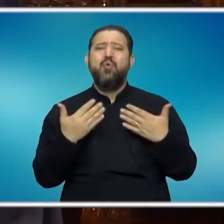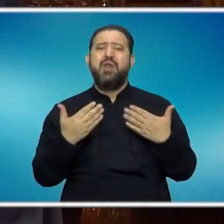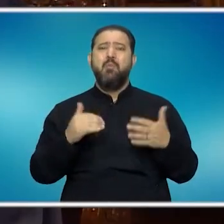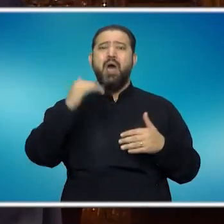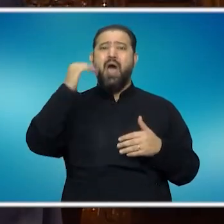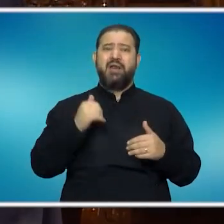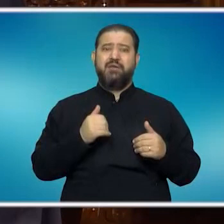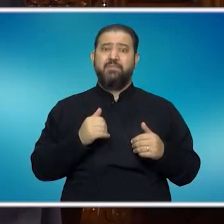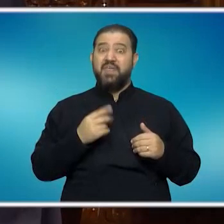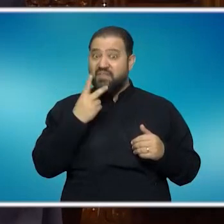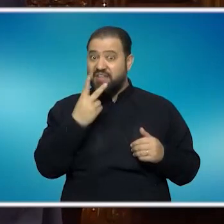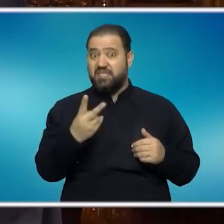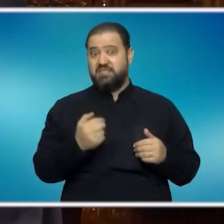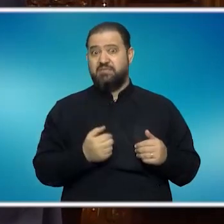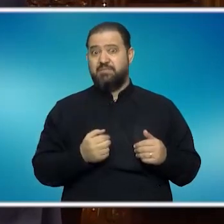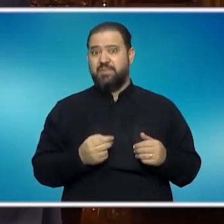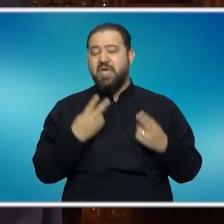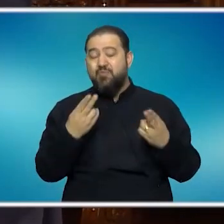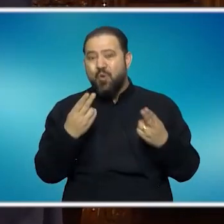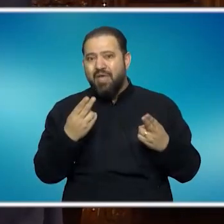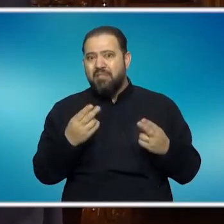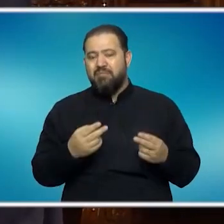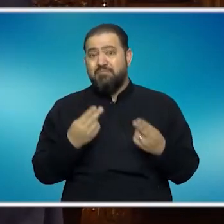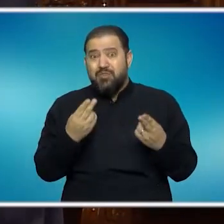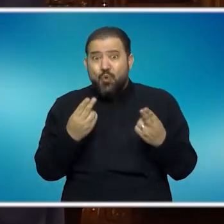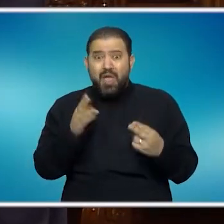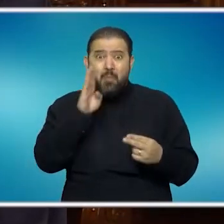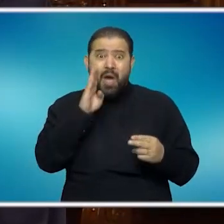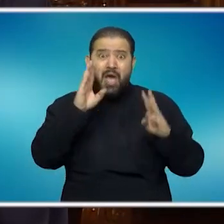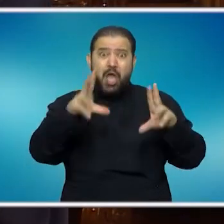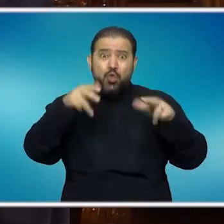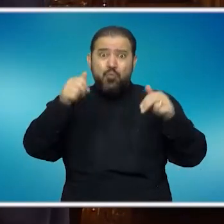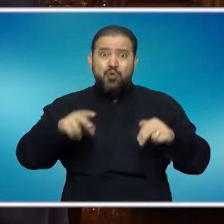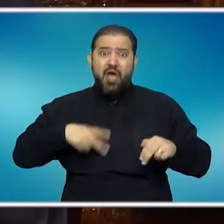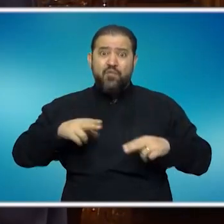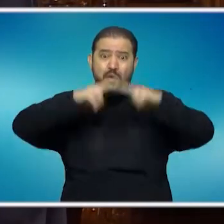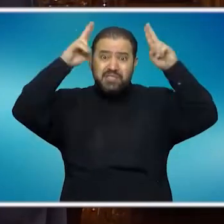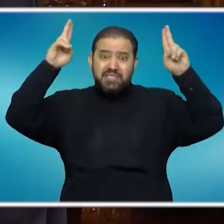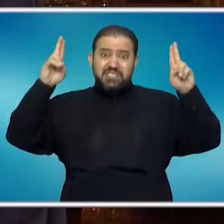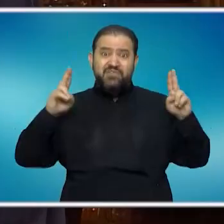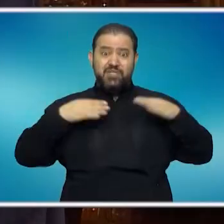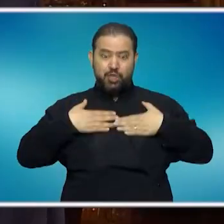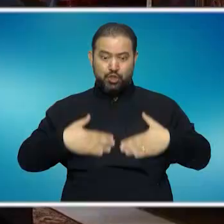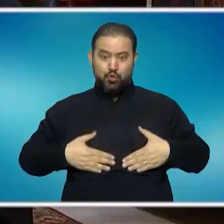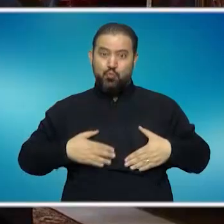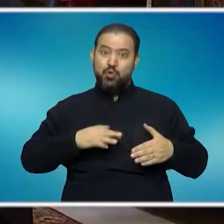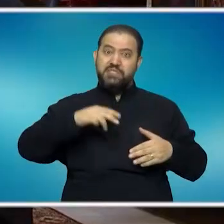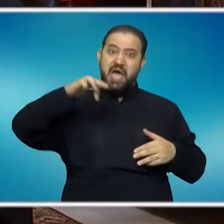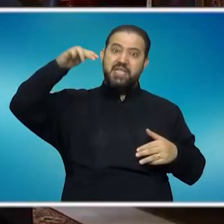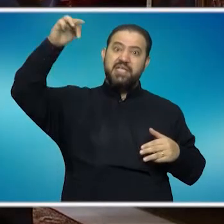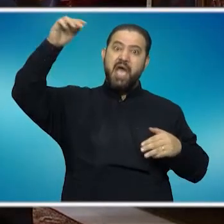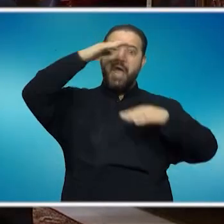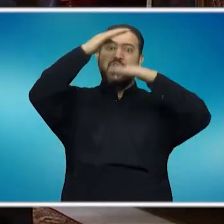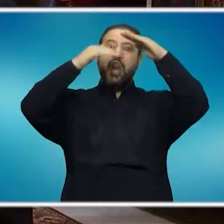la ceruri. Unde e realitatea? Și mai ales Maica Domnului, care atât de sfânt a fost, încât și trupul